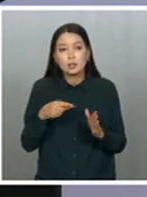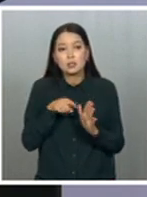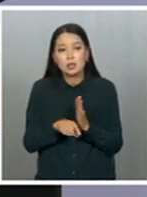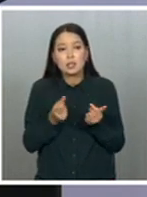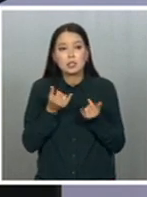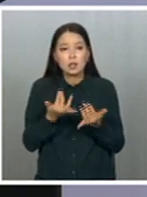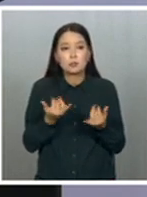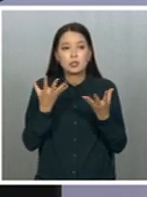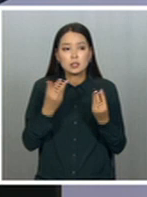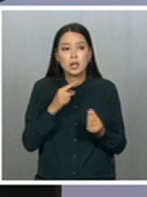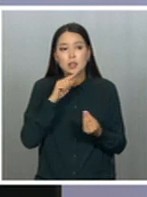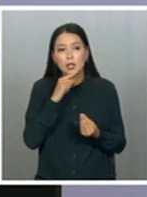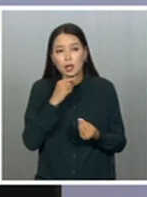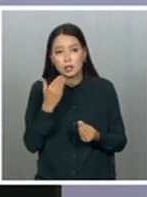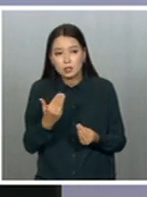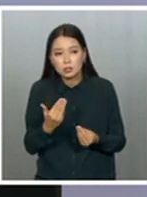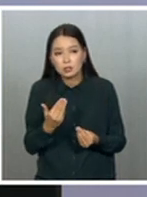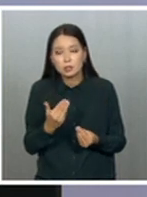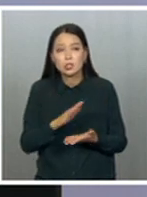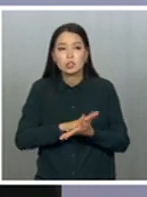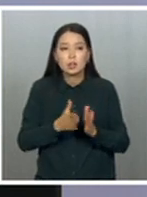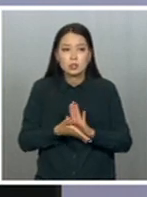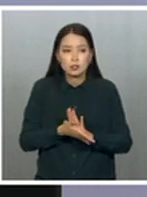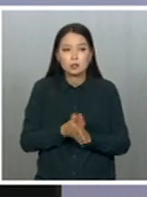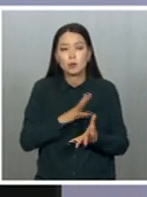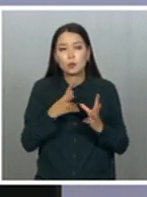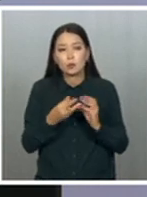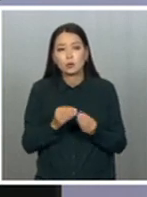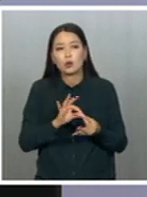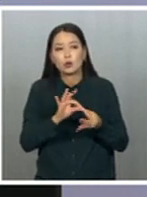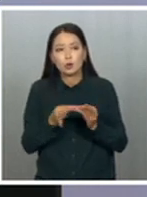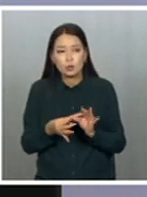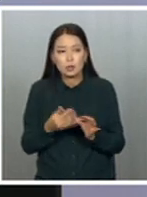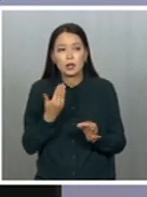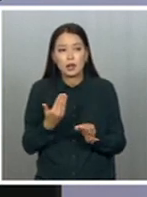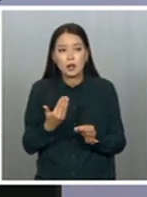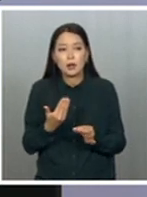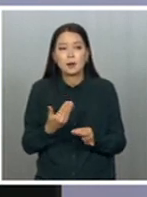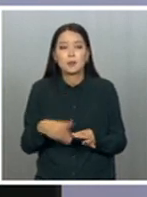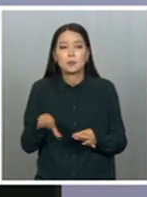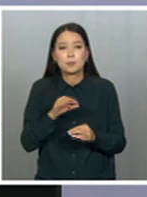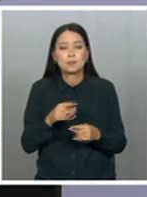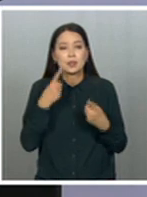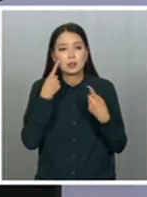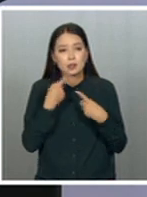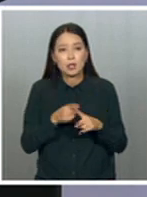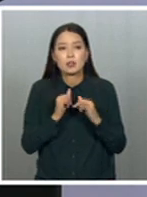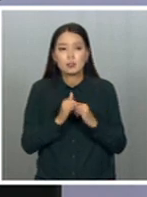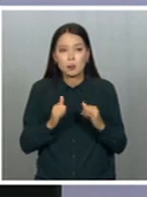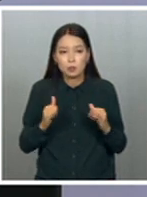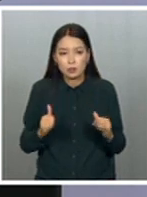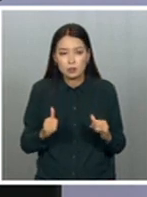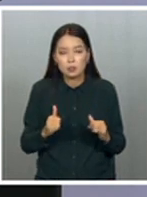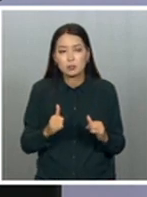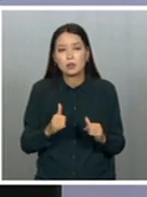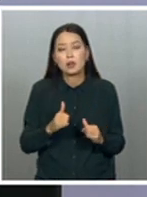қазіргі нарықтың жағдайы өте күрделі, бәсеке қатаң технологияны дамып кеткен кезеңі бізде